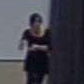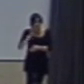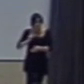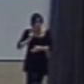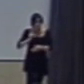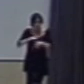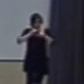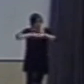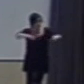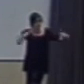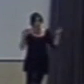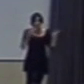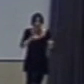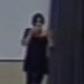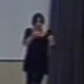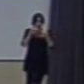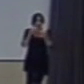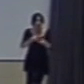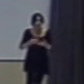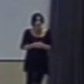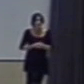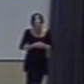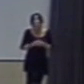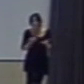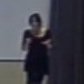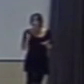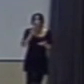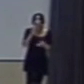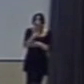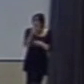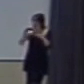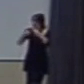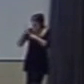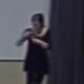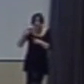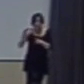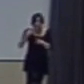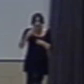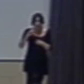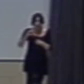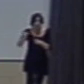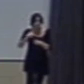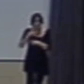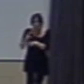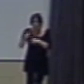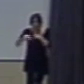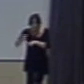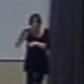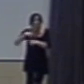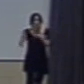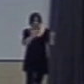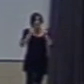és a Síria, on no poden entrar periodistes estrangers. Gràcies al periodisme ciutadà doncs estan veient moltes de les coses que passen allà. Lògicament, després, si voleu parlar